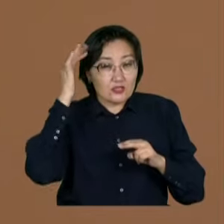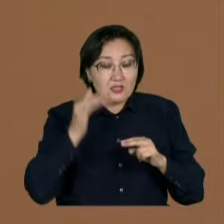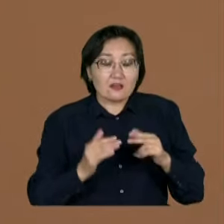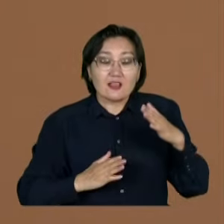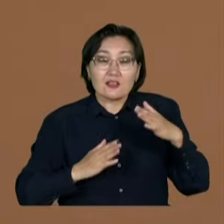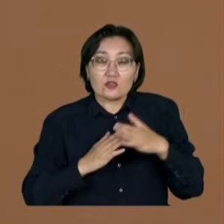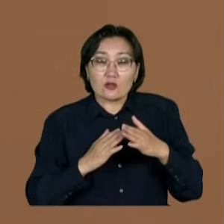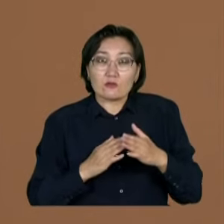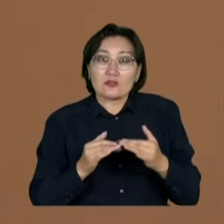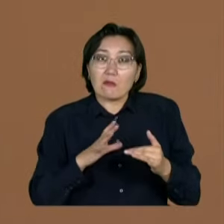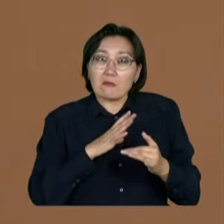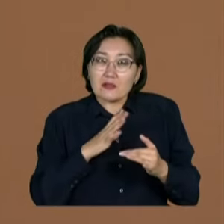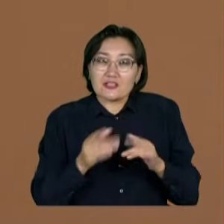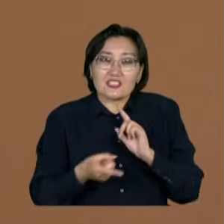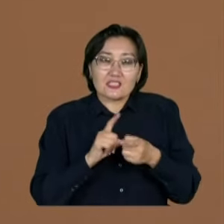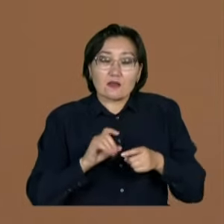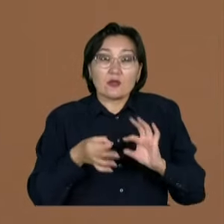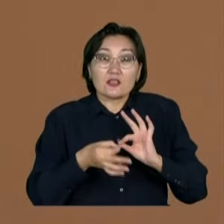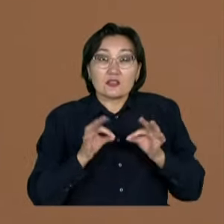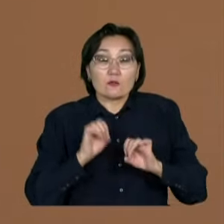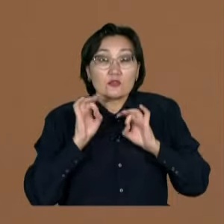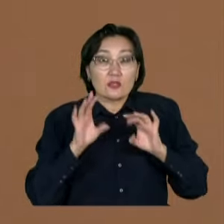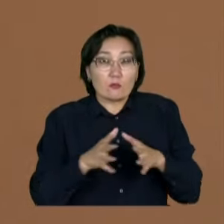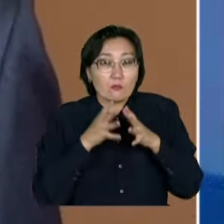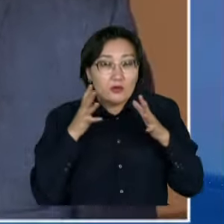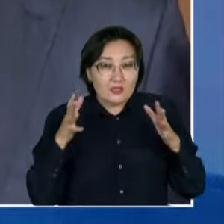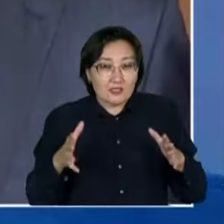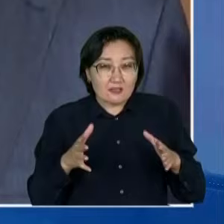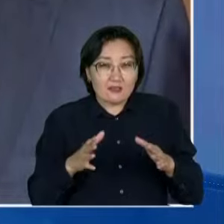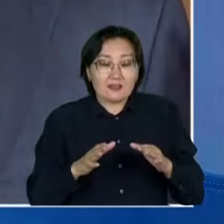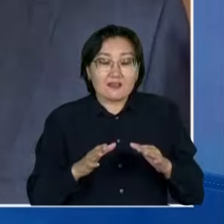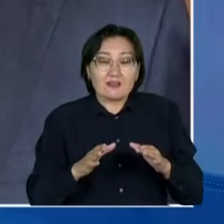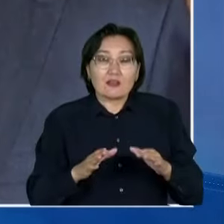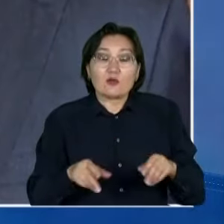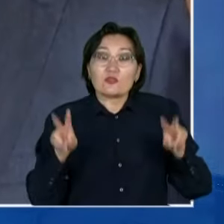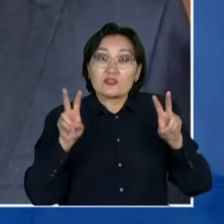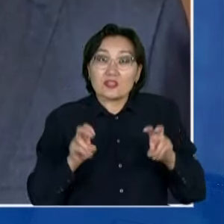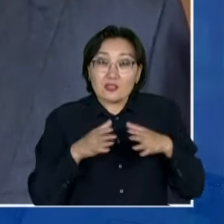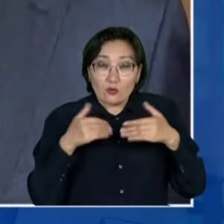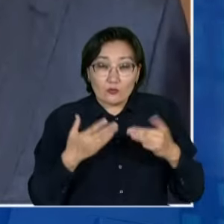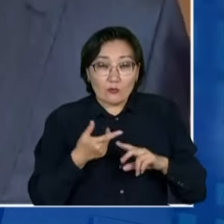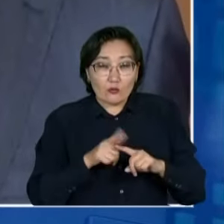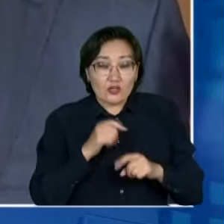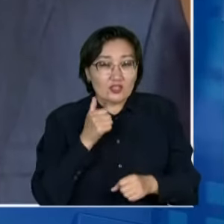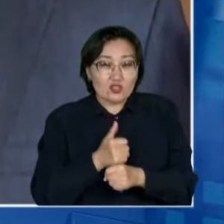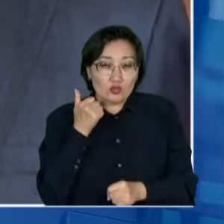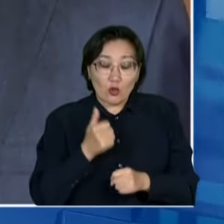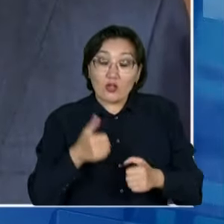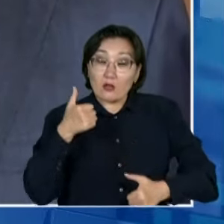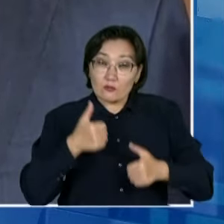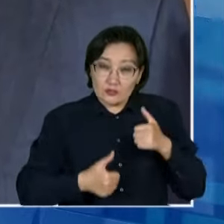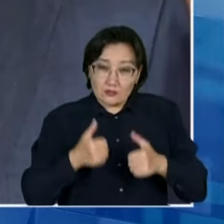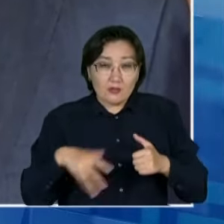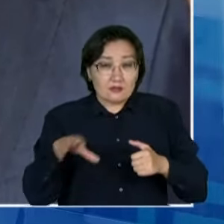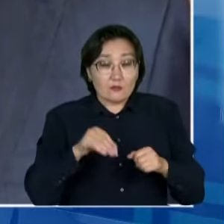стать олимпийским чемпионом. Потому что помимо Олимпийских игр больше уже больших стартов нет. Поэтому будет очень ожесточенная борьба. Я призываю